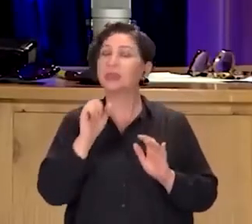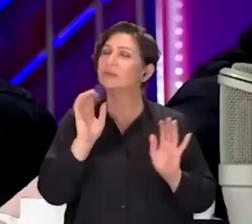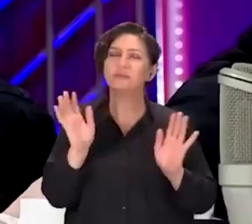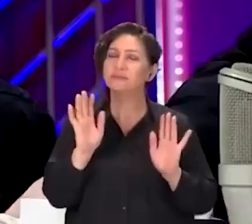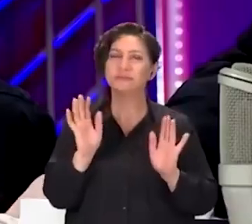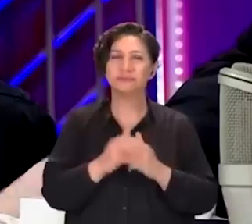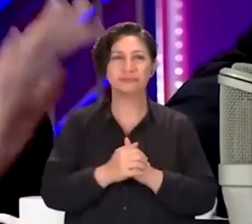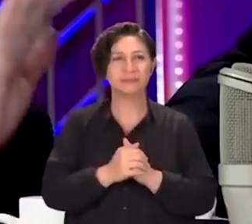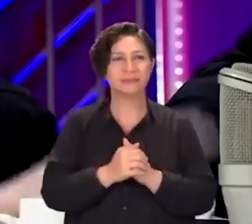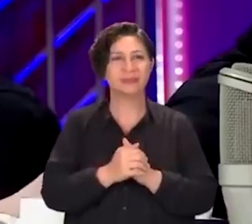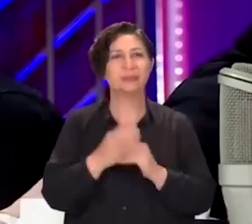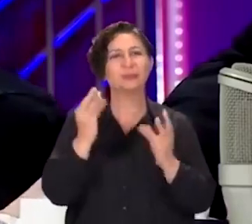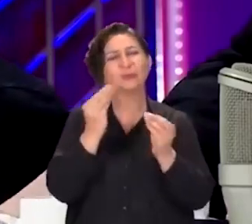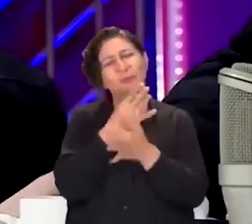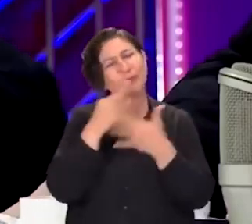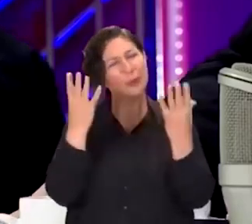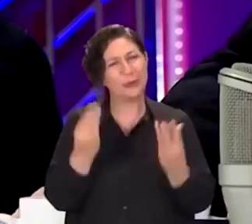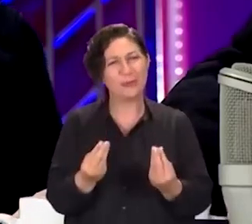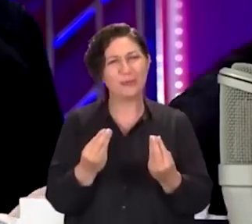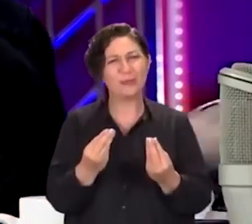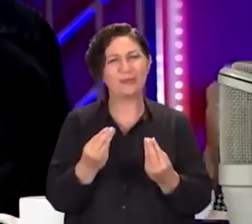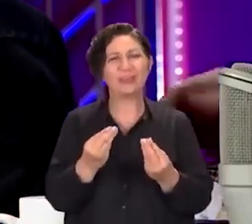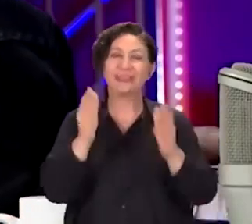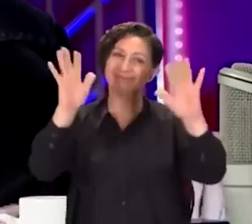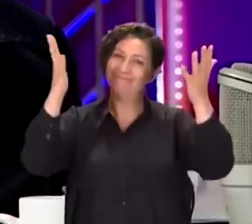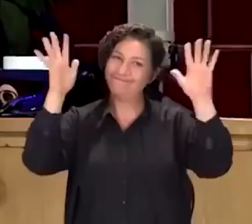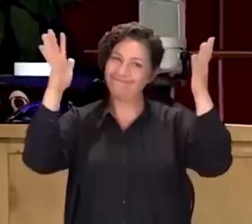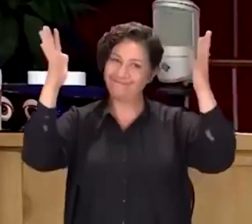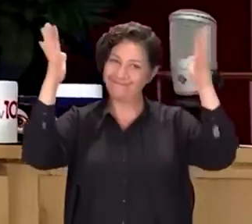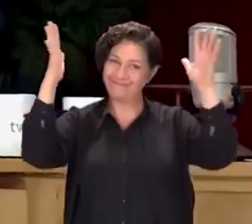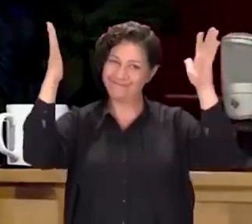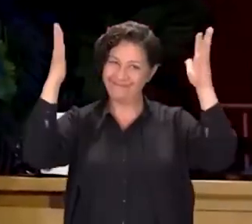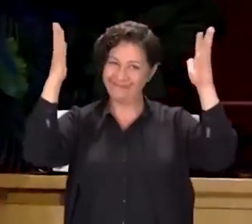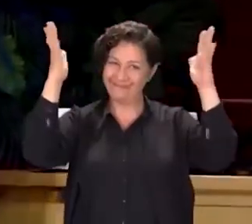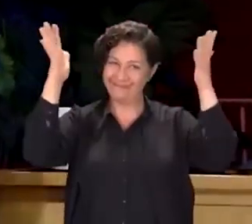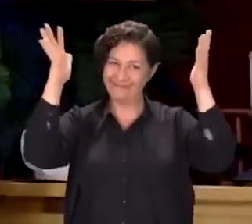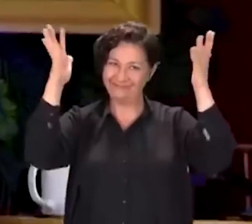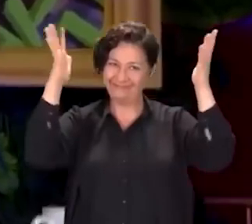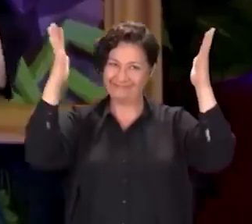Çok mutlu oldum. Teşekkür ederim. Alkışlıyoruz.